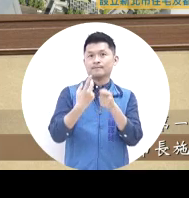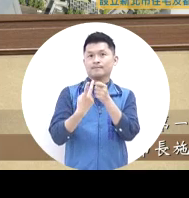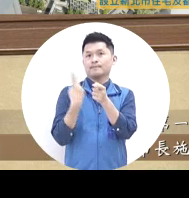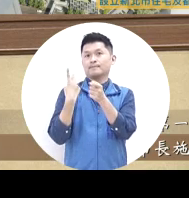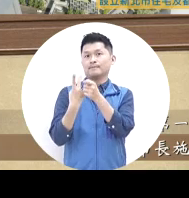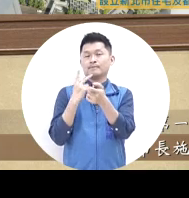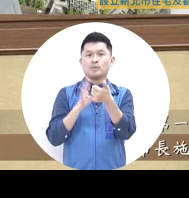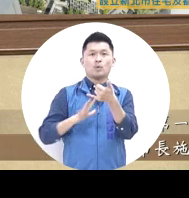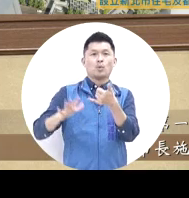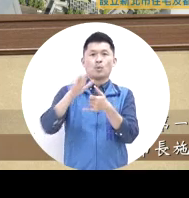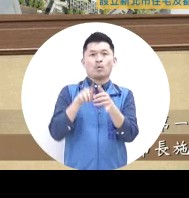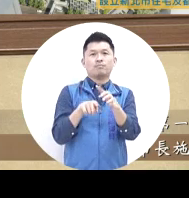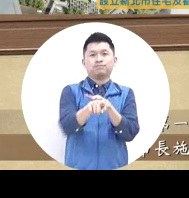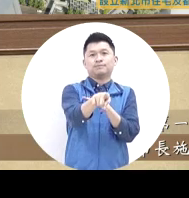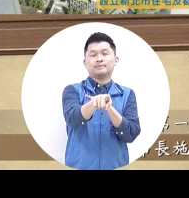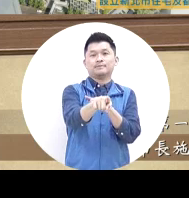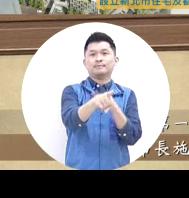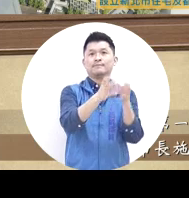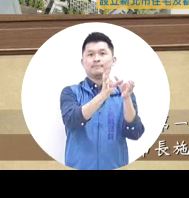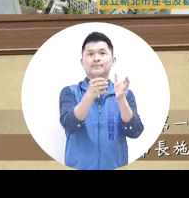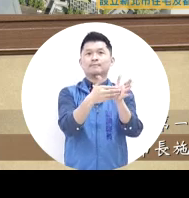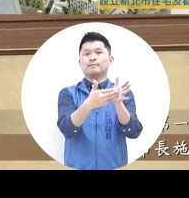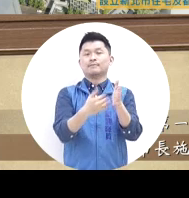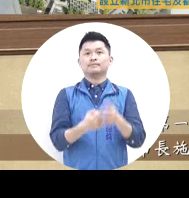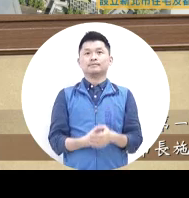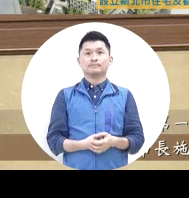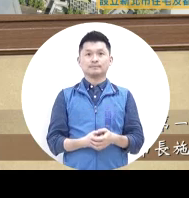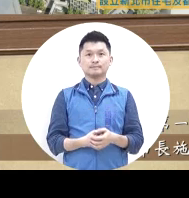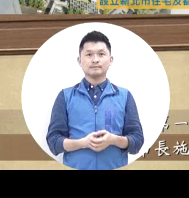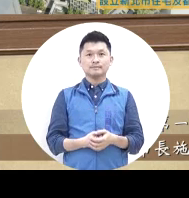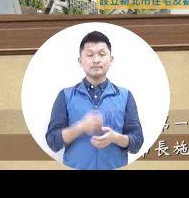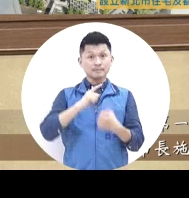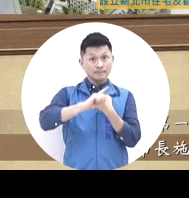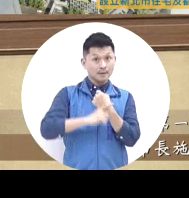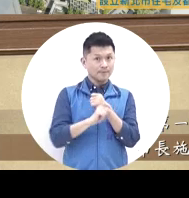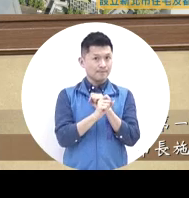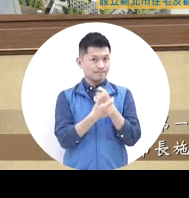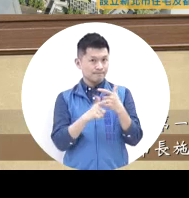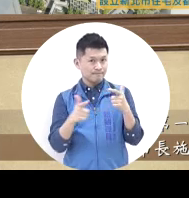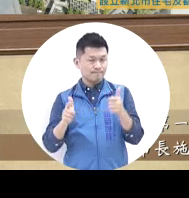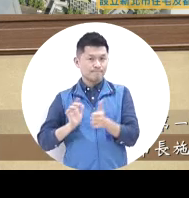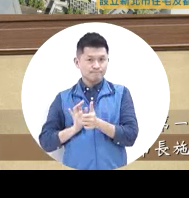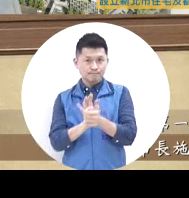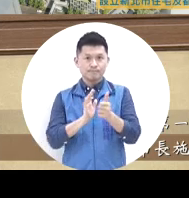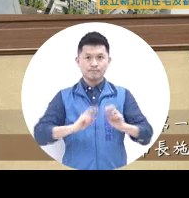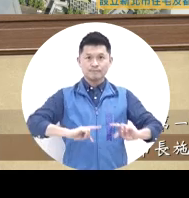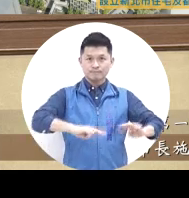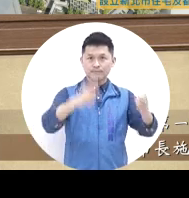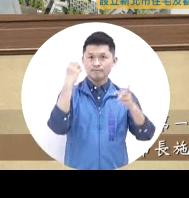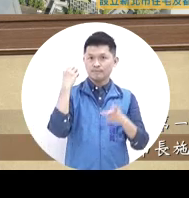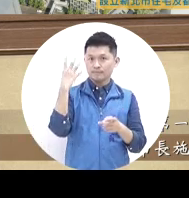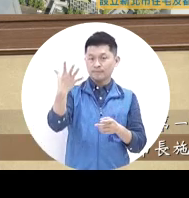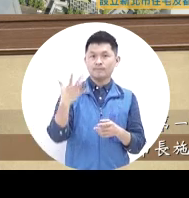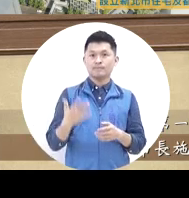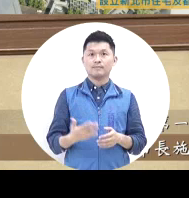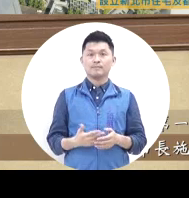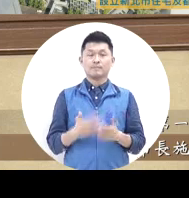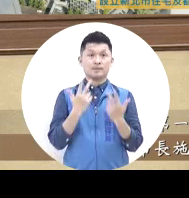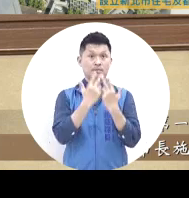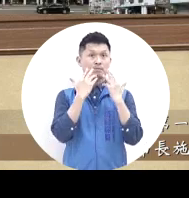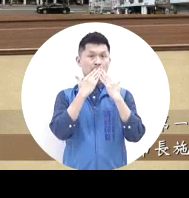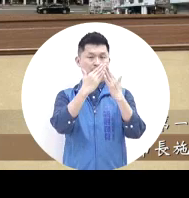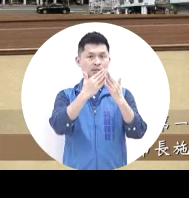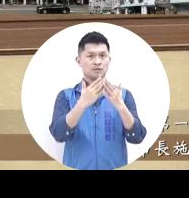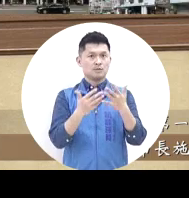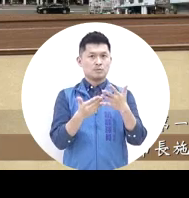国之先都已经完成了，所以应用多元的方式的推动更新，让新北市的都更做快一点。